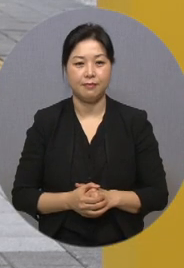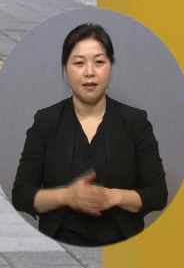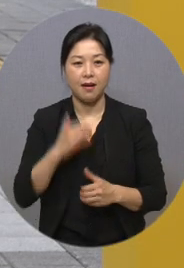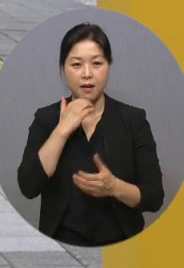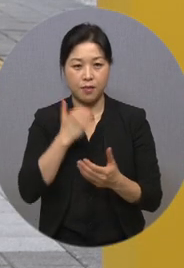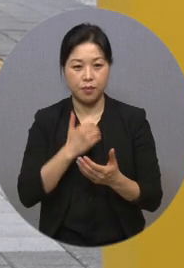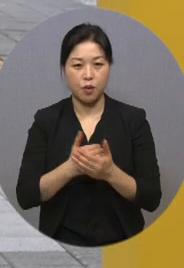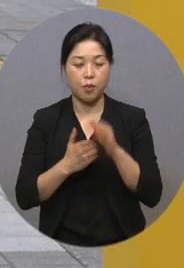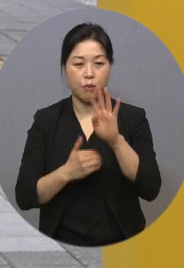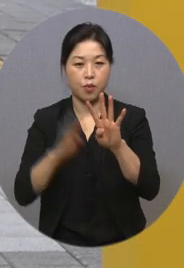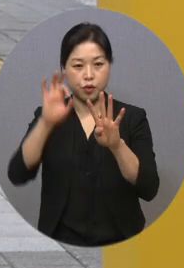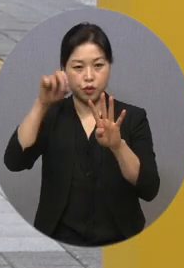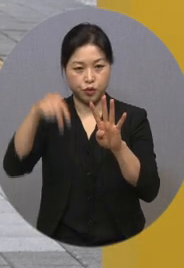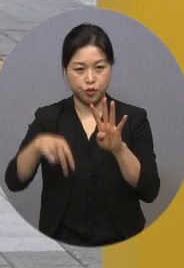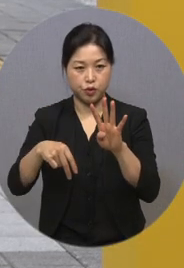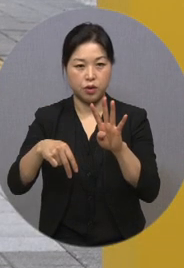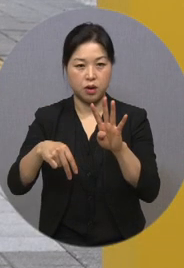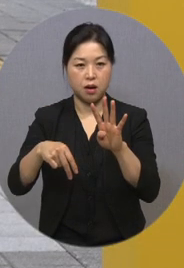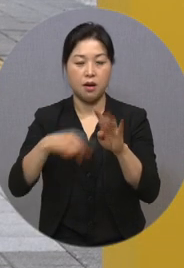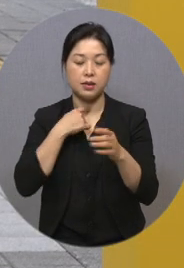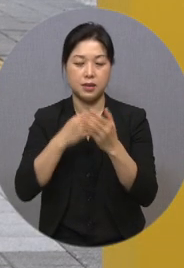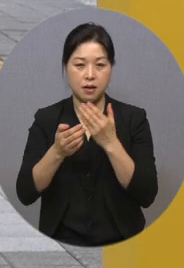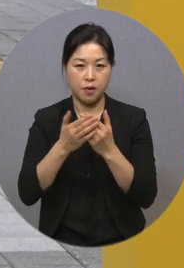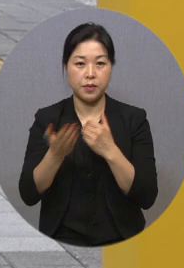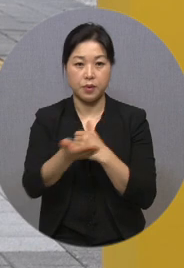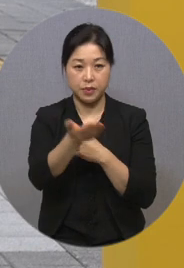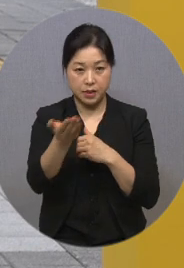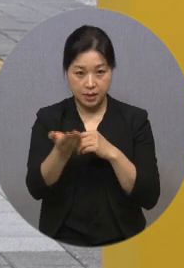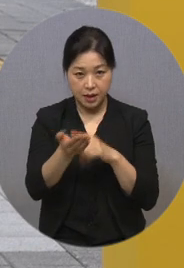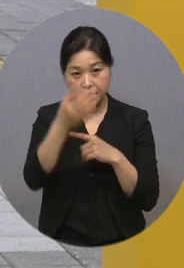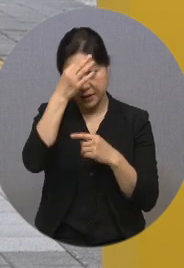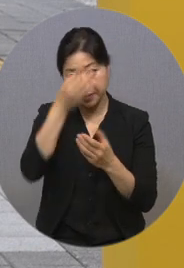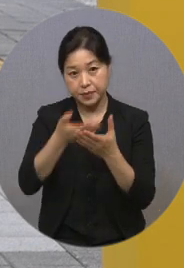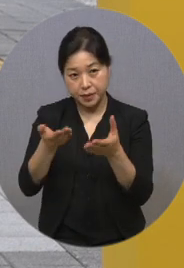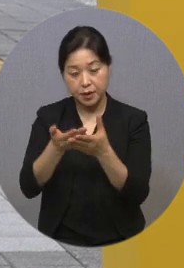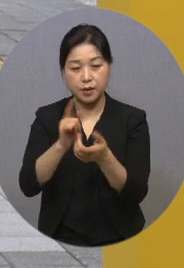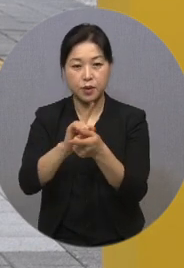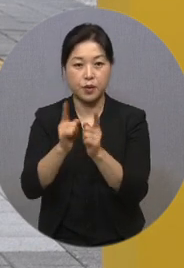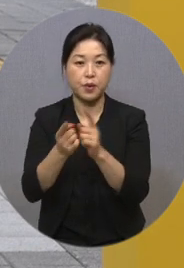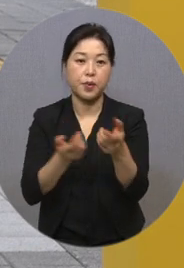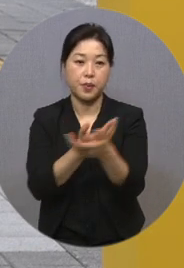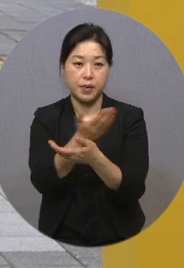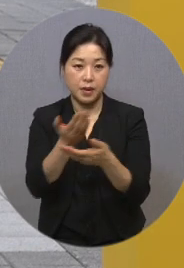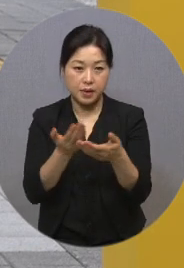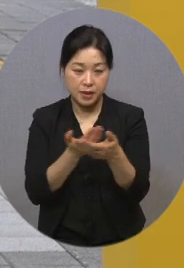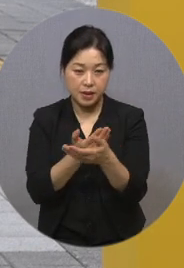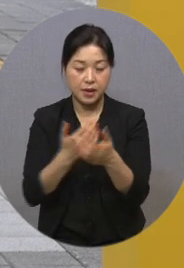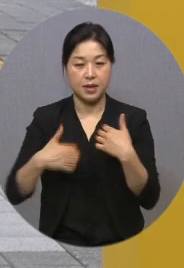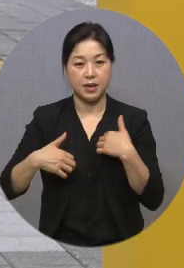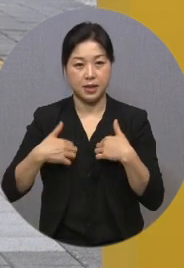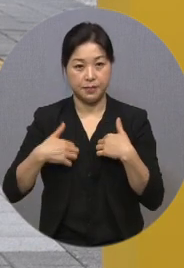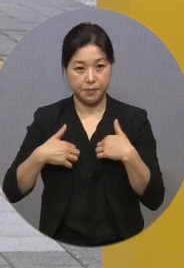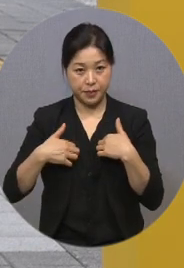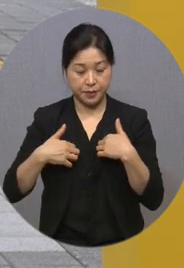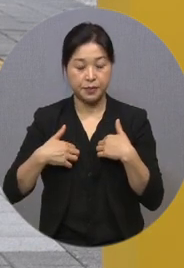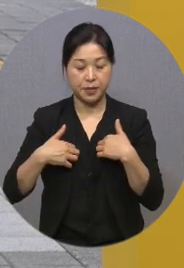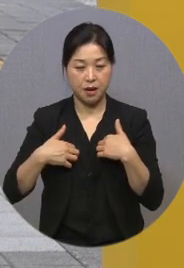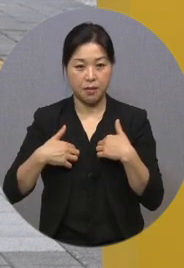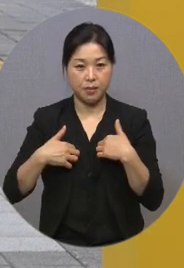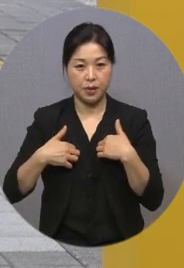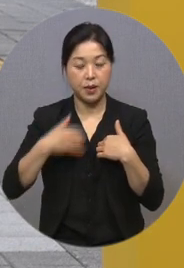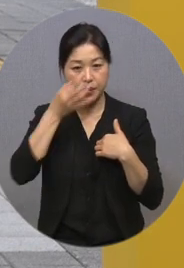감동4U, 체험 이용인들과 재능 기부자들이 전하는 나눔의 기쁨 실천 현장에서 복지TV